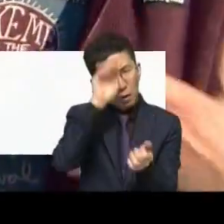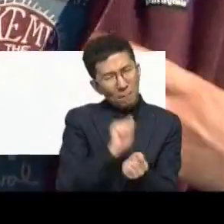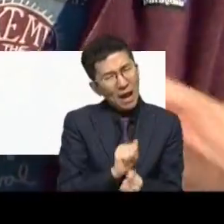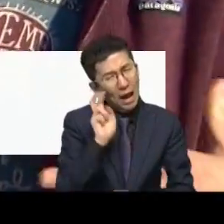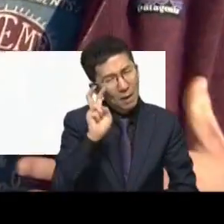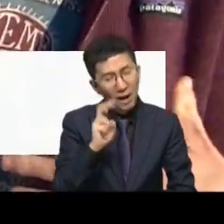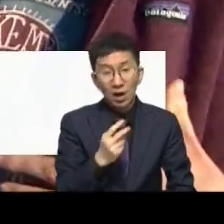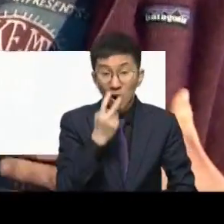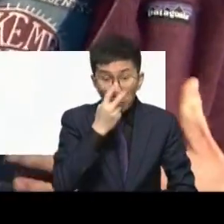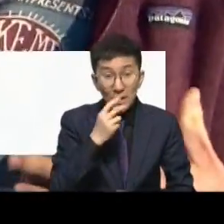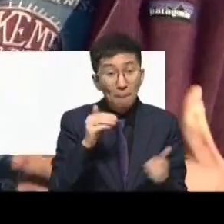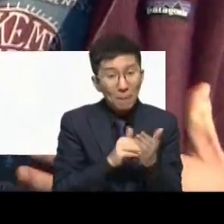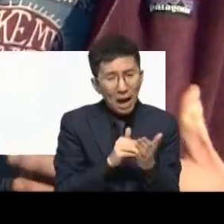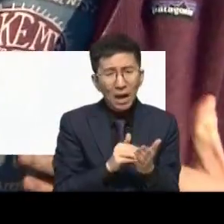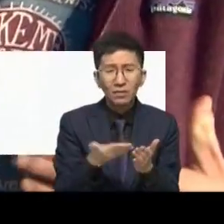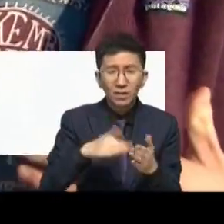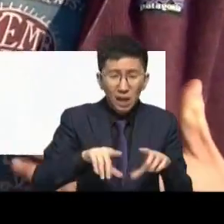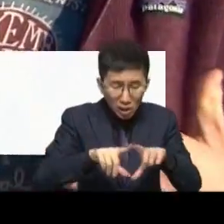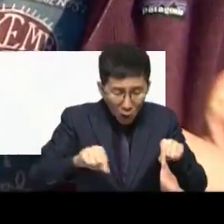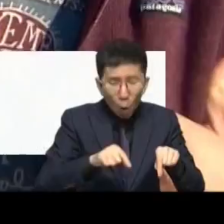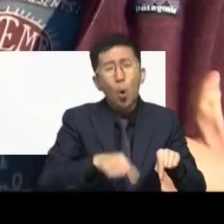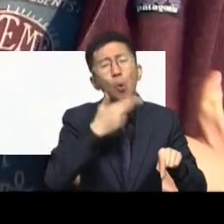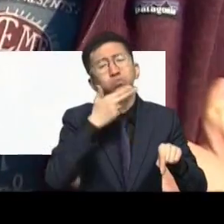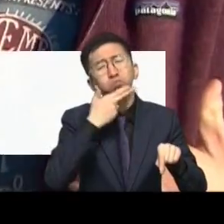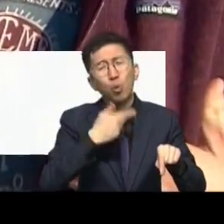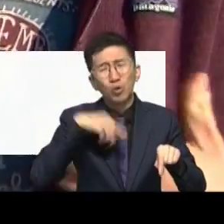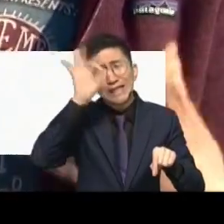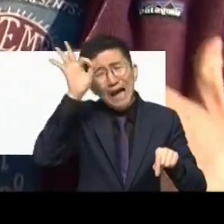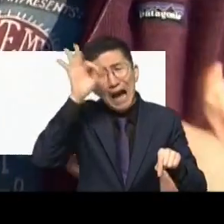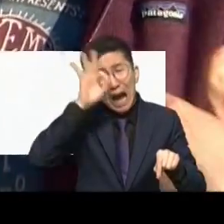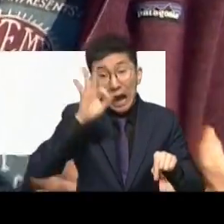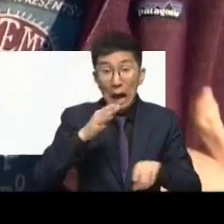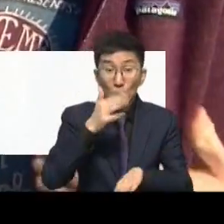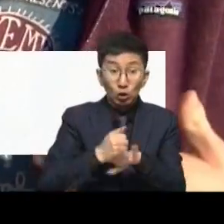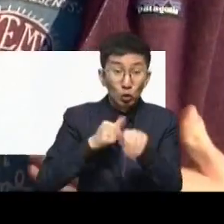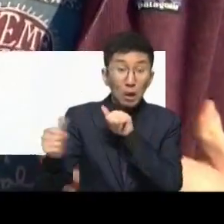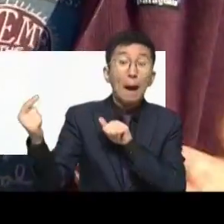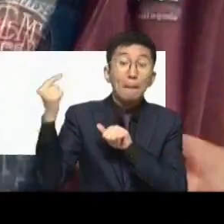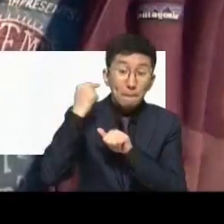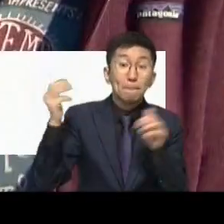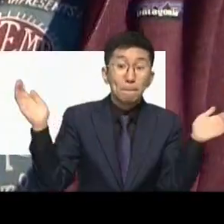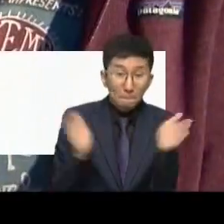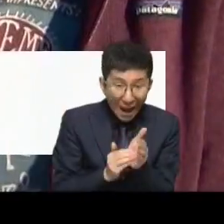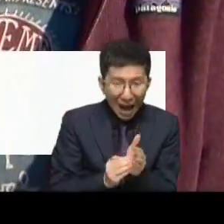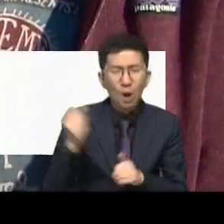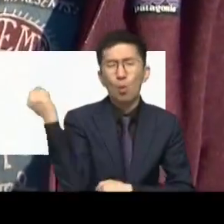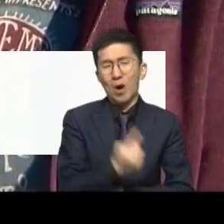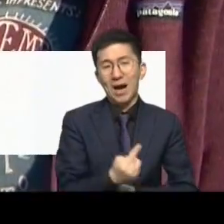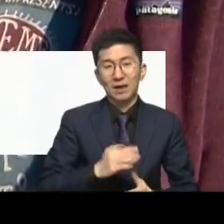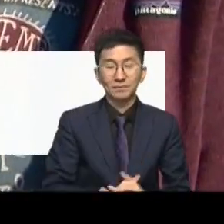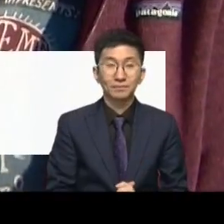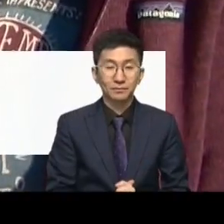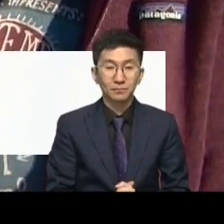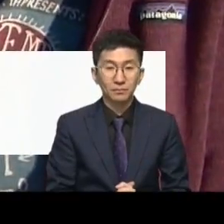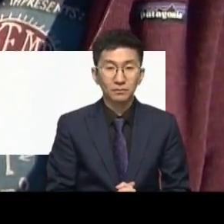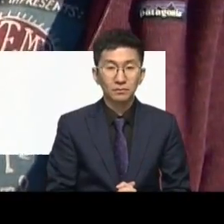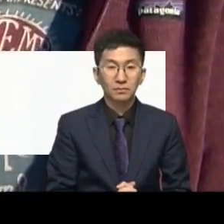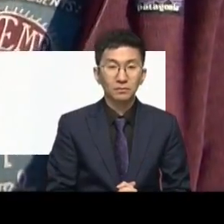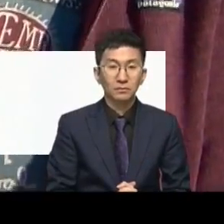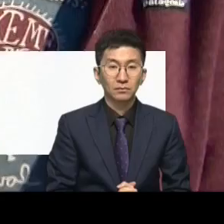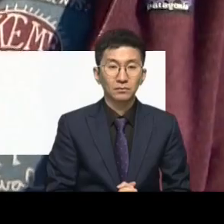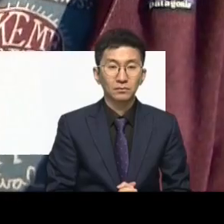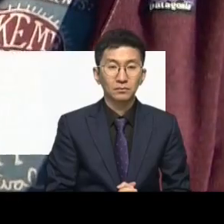likely exposed. So I've been rapidly testing, but I can't get enough tests. Do you have more friends who